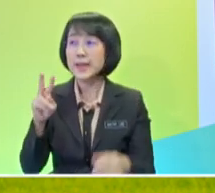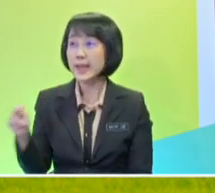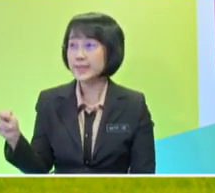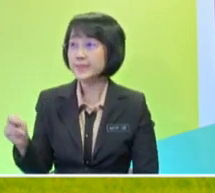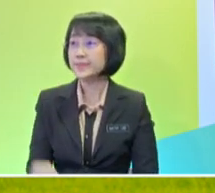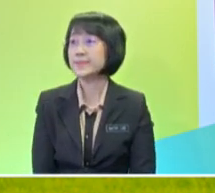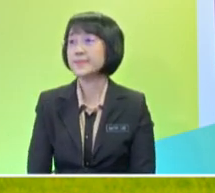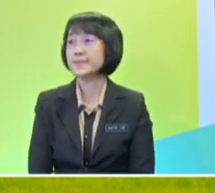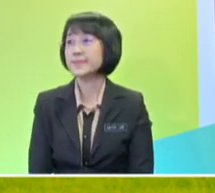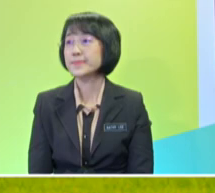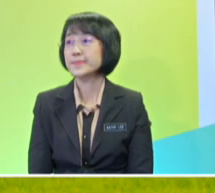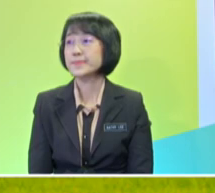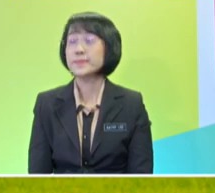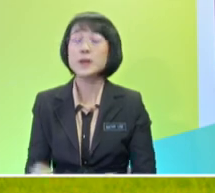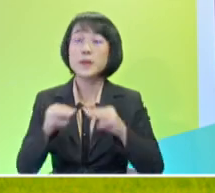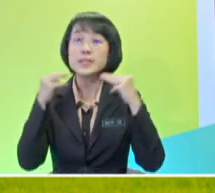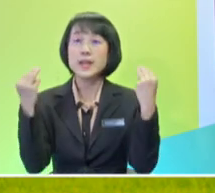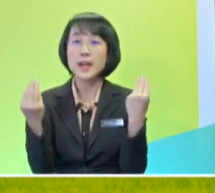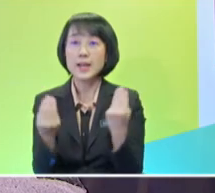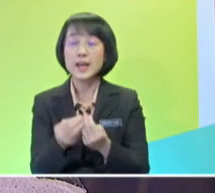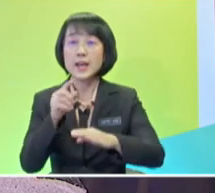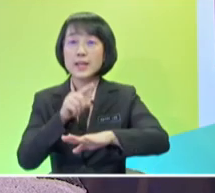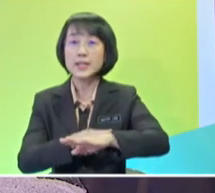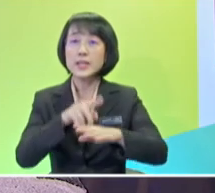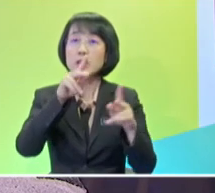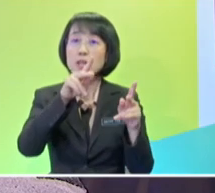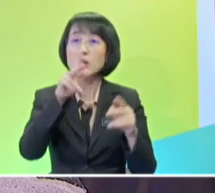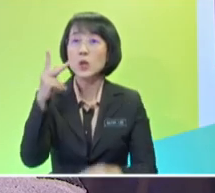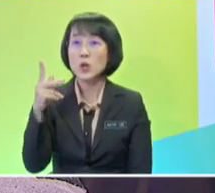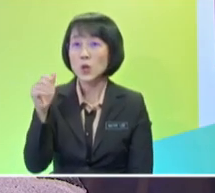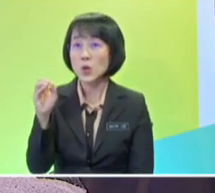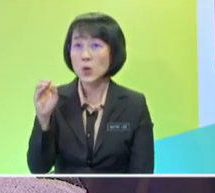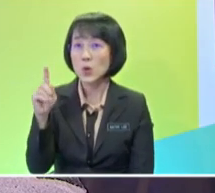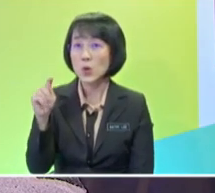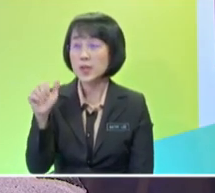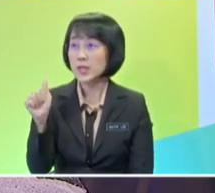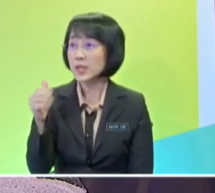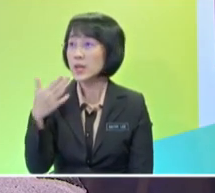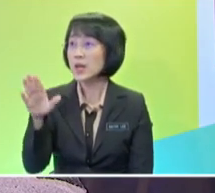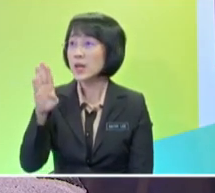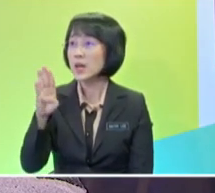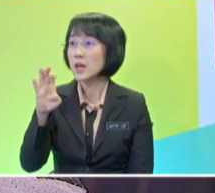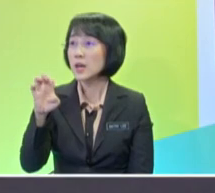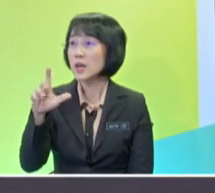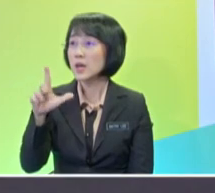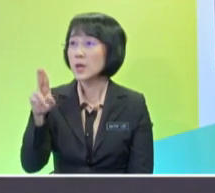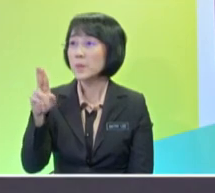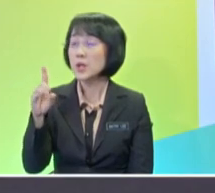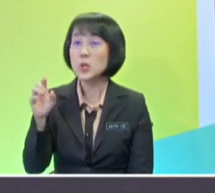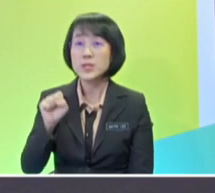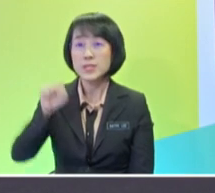atau masyarakat yang tinggal di kawasan kota belut Sabah jadi dimainkan di sabahlah dan bagaimana